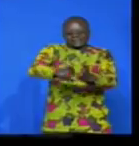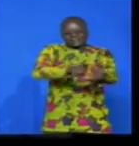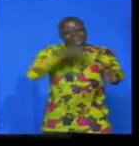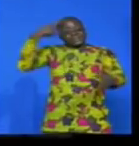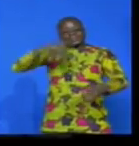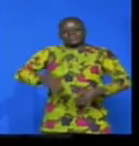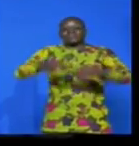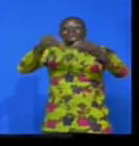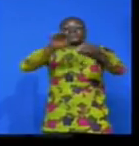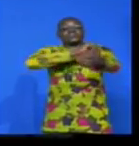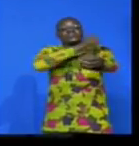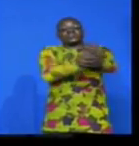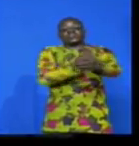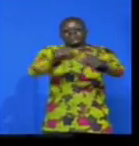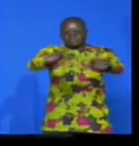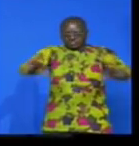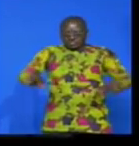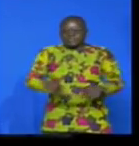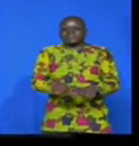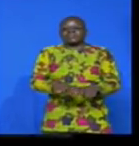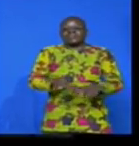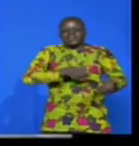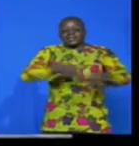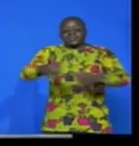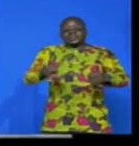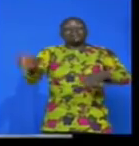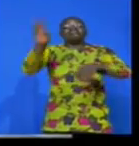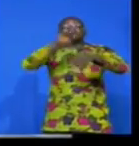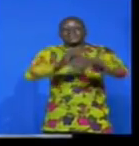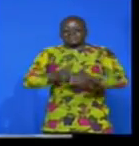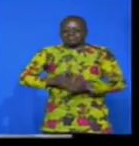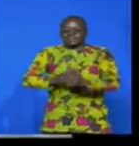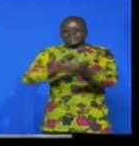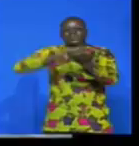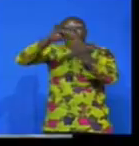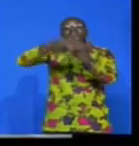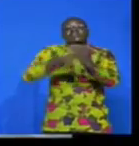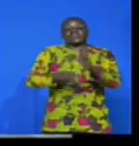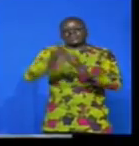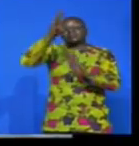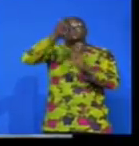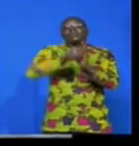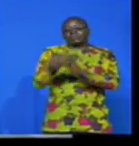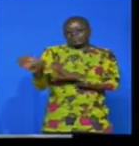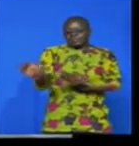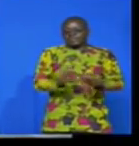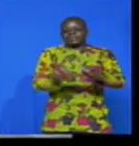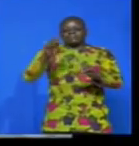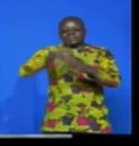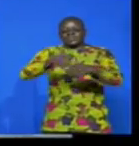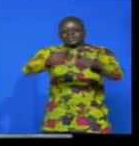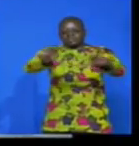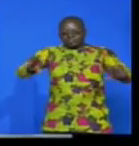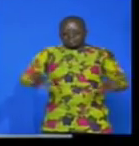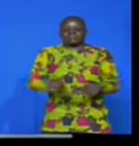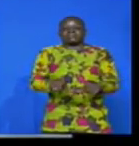autorités locales. L'administration est toujours disponible à accompagner les projets de développement qui se mènent, en tout cas dans sa zone d'intervention.